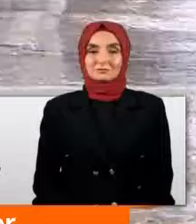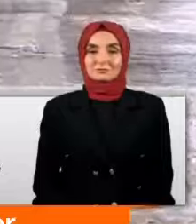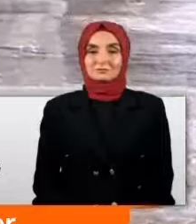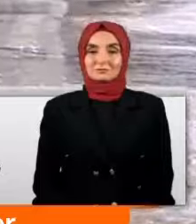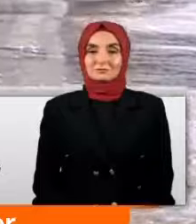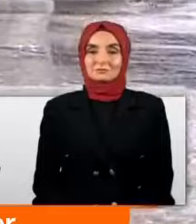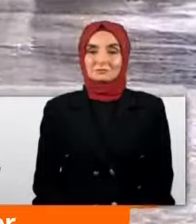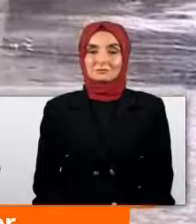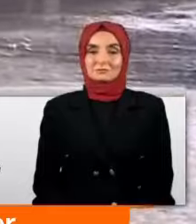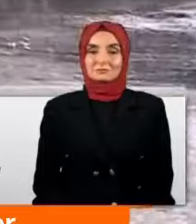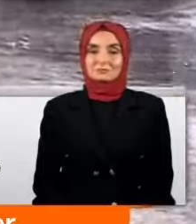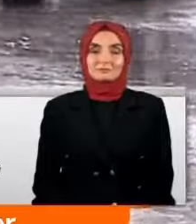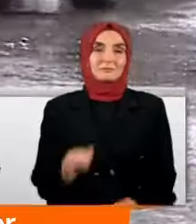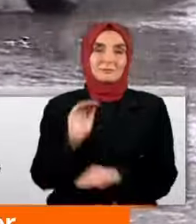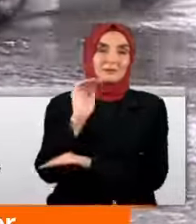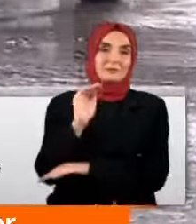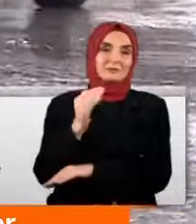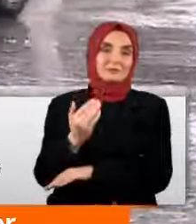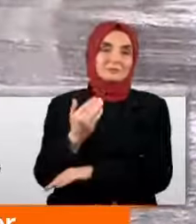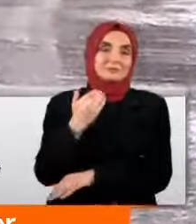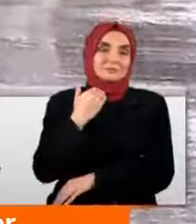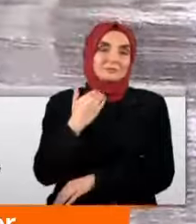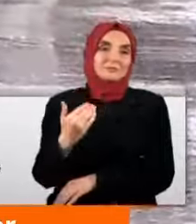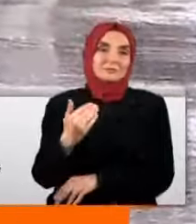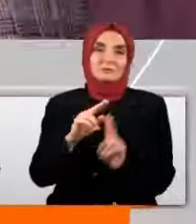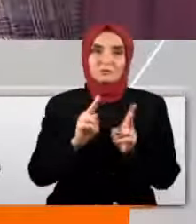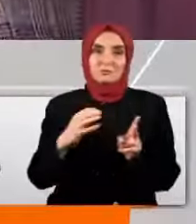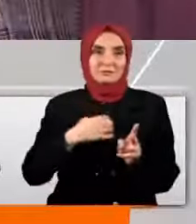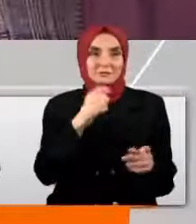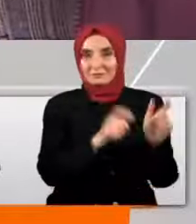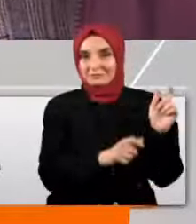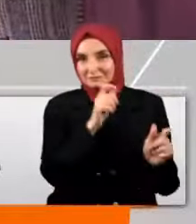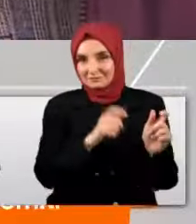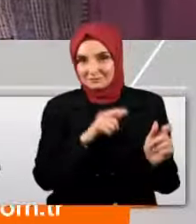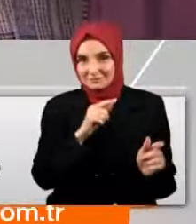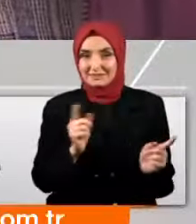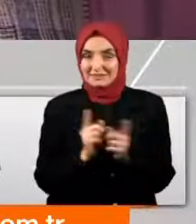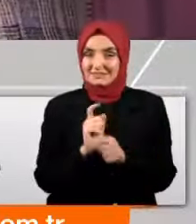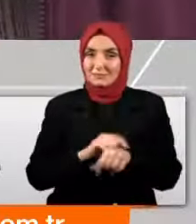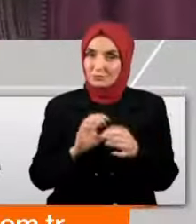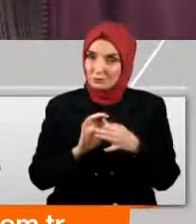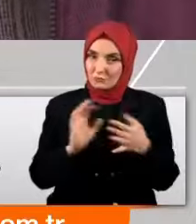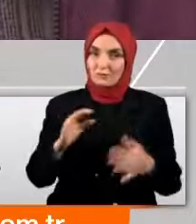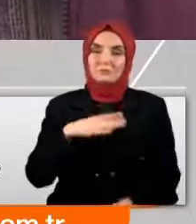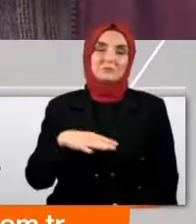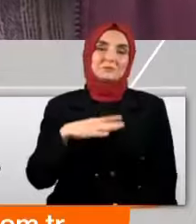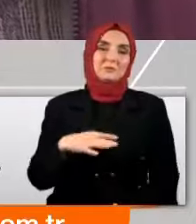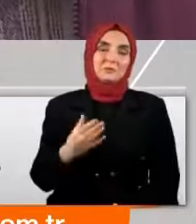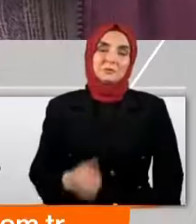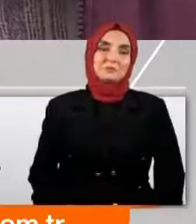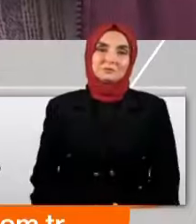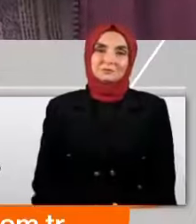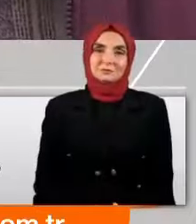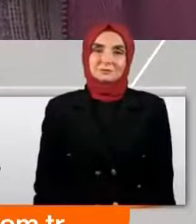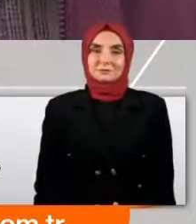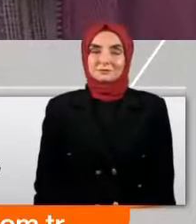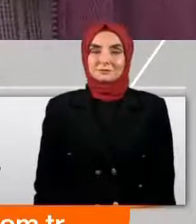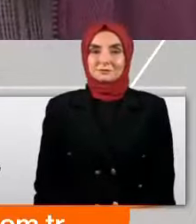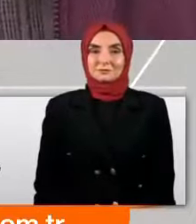olmaması. Yaşananlardan yaka silken esnaf kısa süre içinde çözüm bekliyor. Ne yapılabilir? Sürücülerimizin park